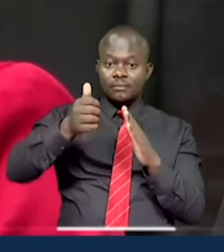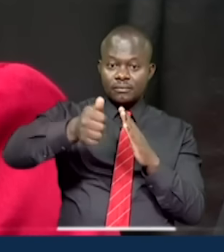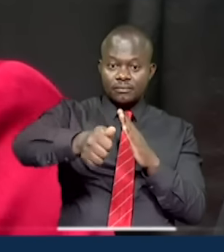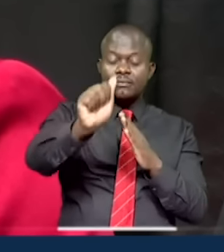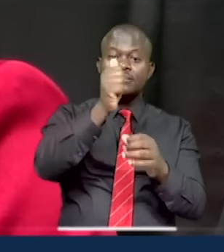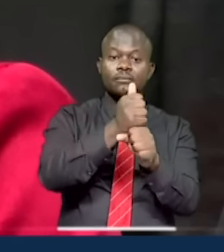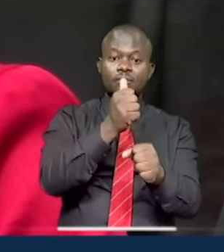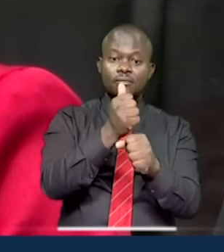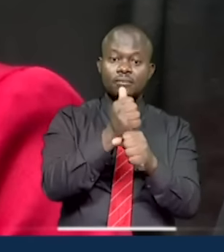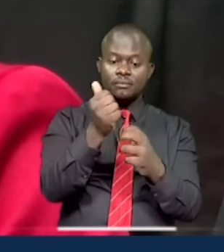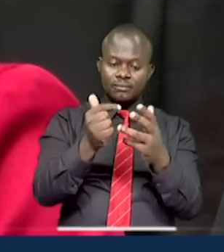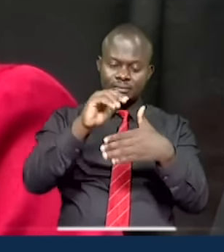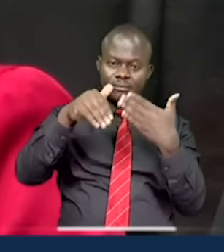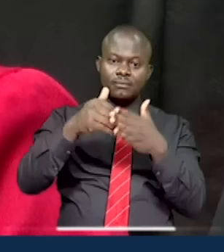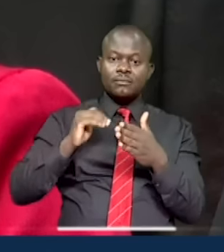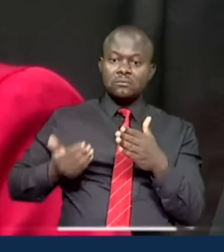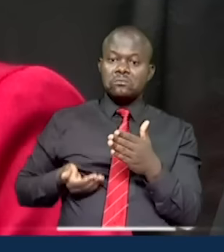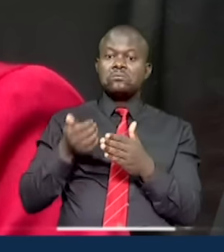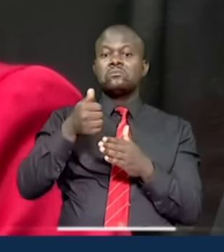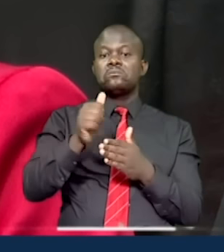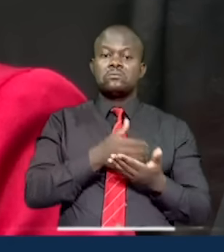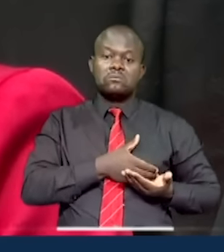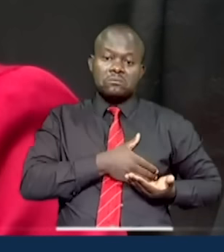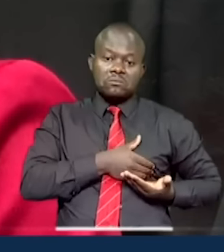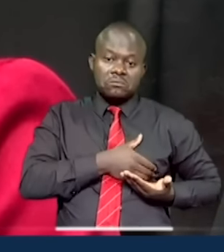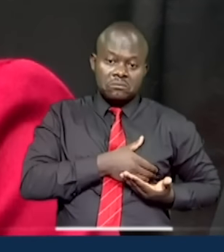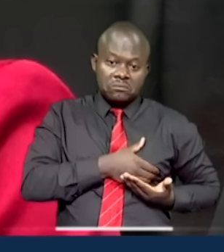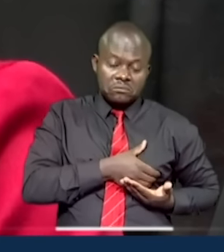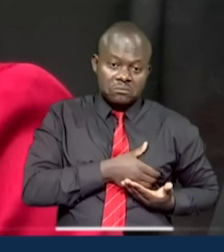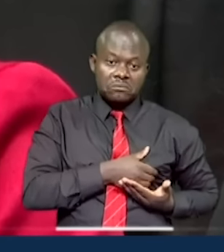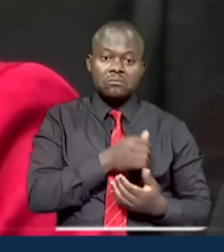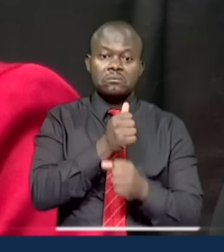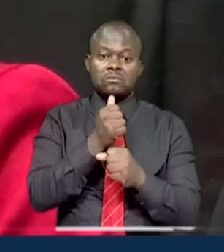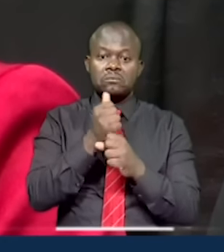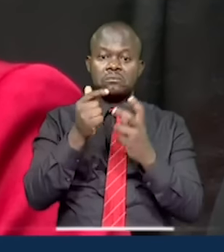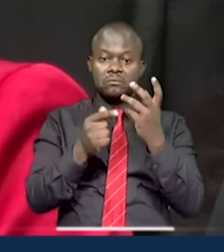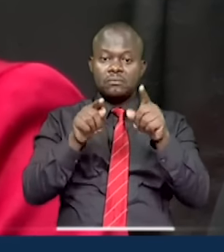barimo gukora ka kazi umudamu wenda arimo konsa nk'umwana akabiko agakora ibintu ako kazi